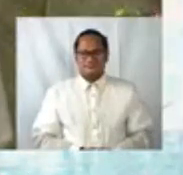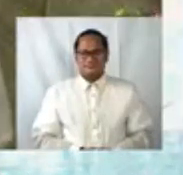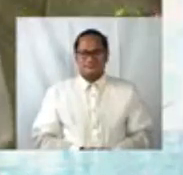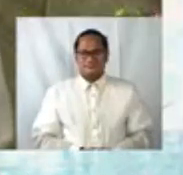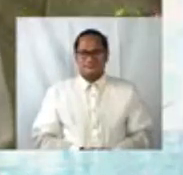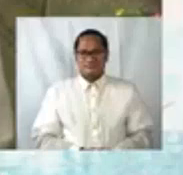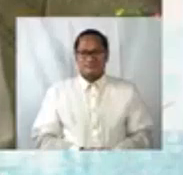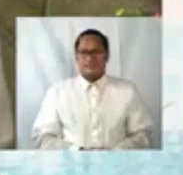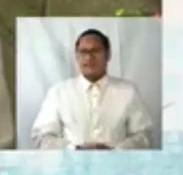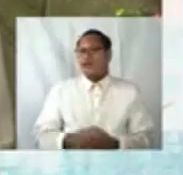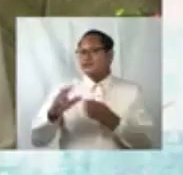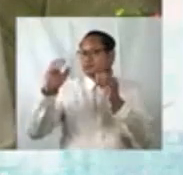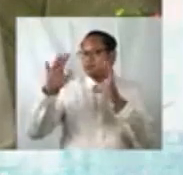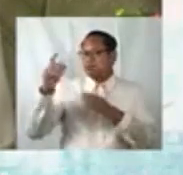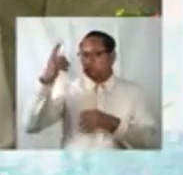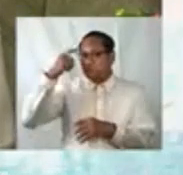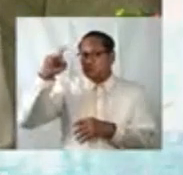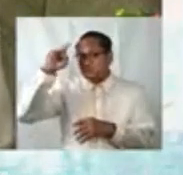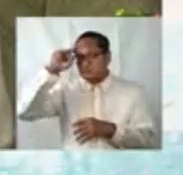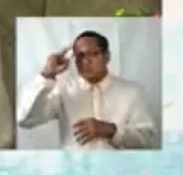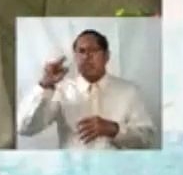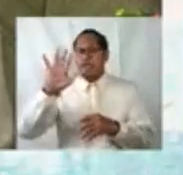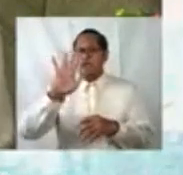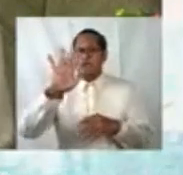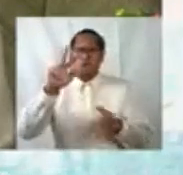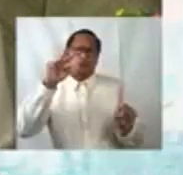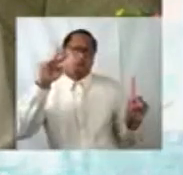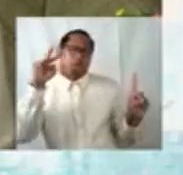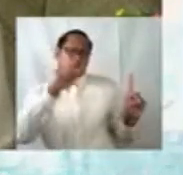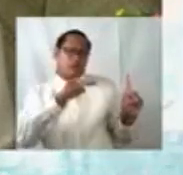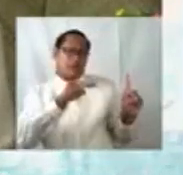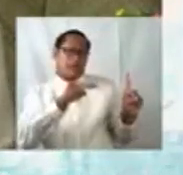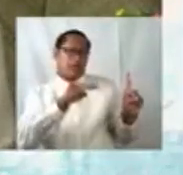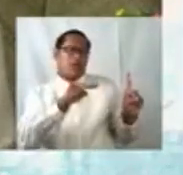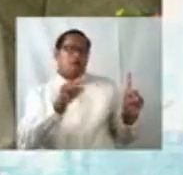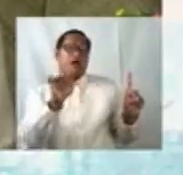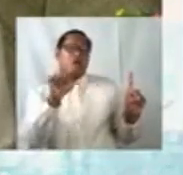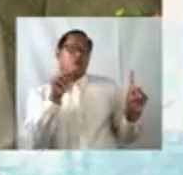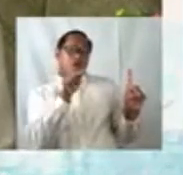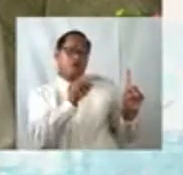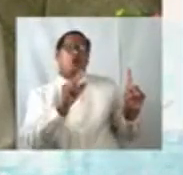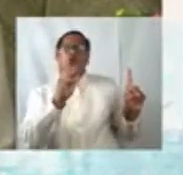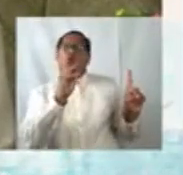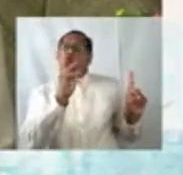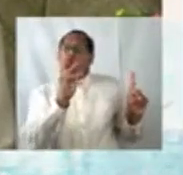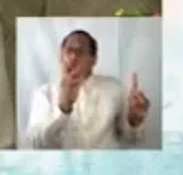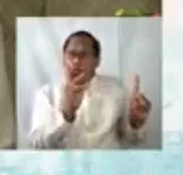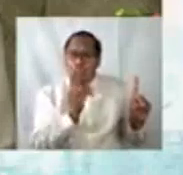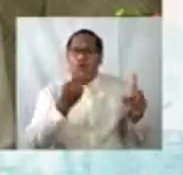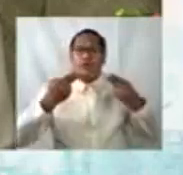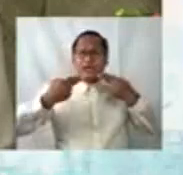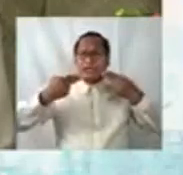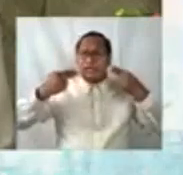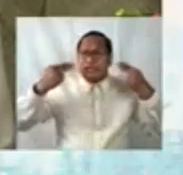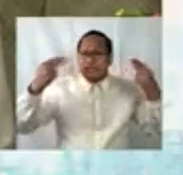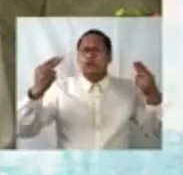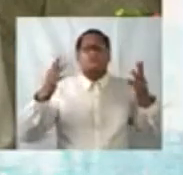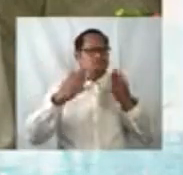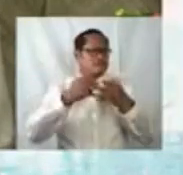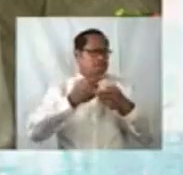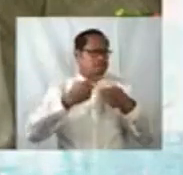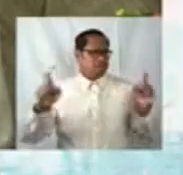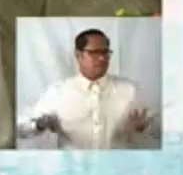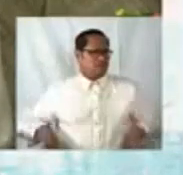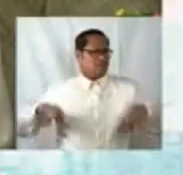Professor Chua, sa inyo pong pananaw, sino po ba talaga ang bayaning may pinakamalaking